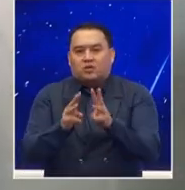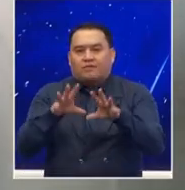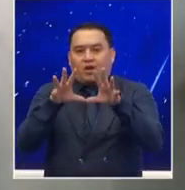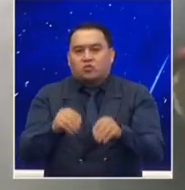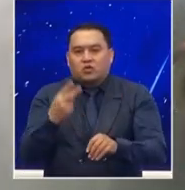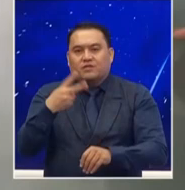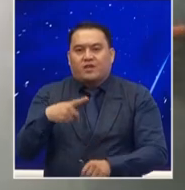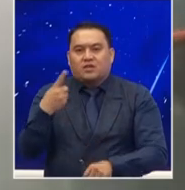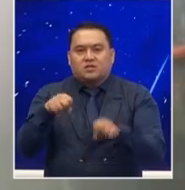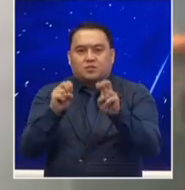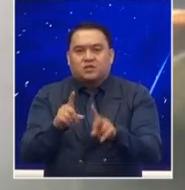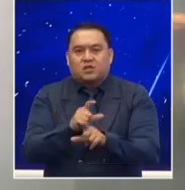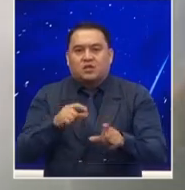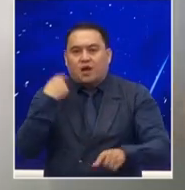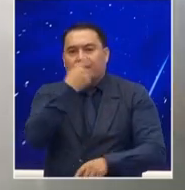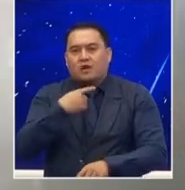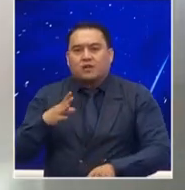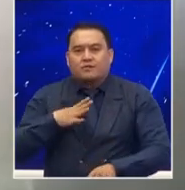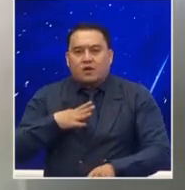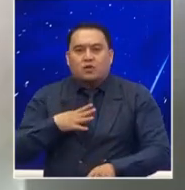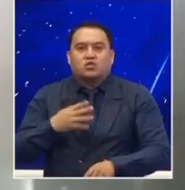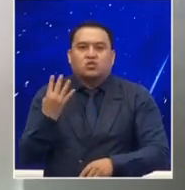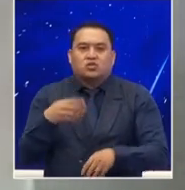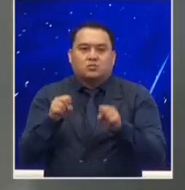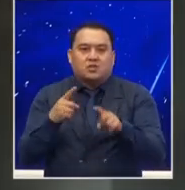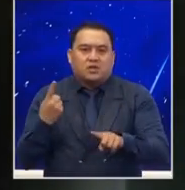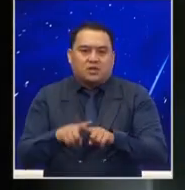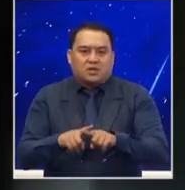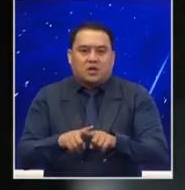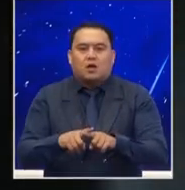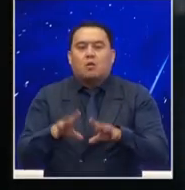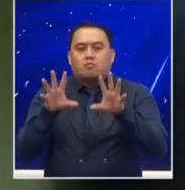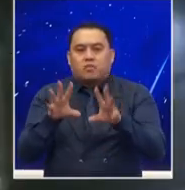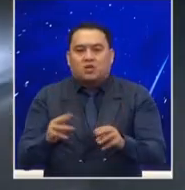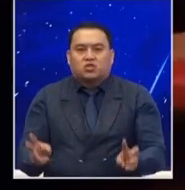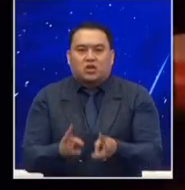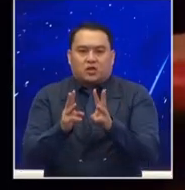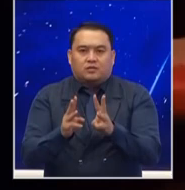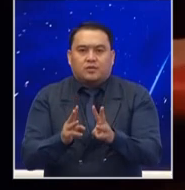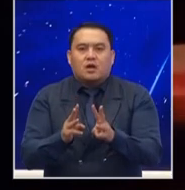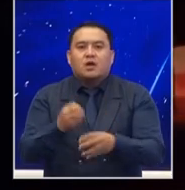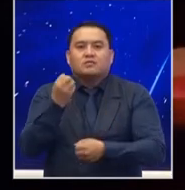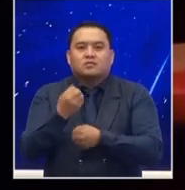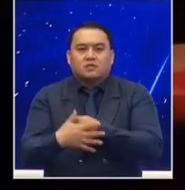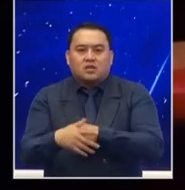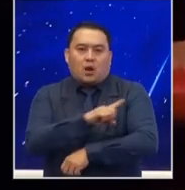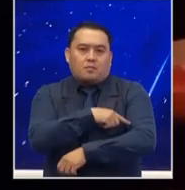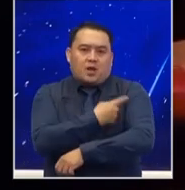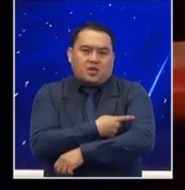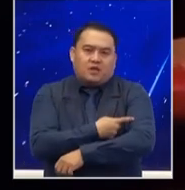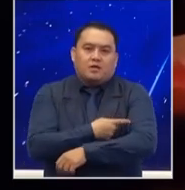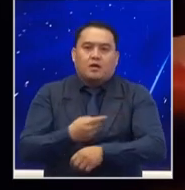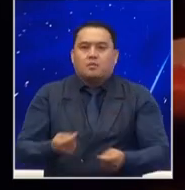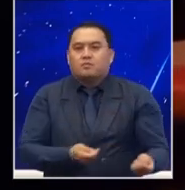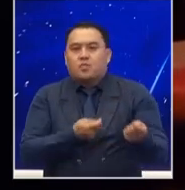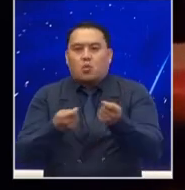задействован 21 человек личного состава и 4 единицы техники службы пожаротушения, а также бригада филиала